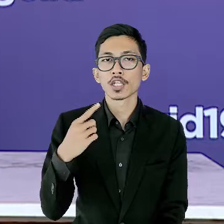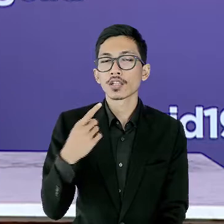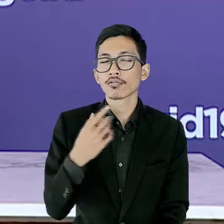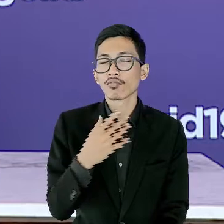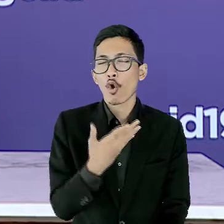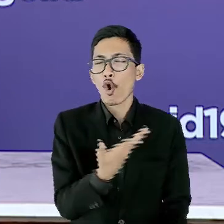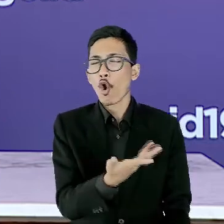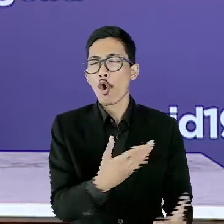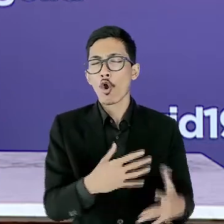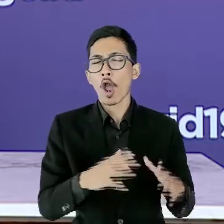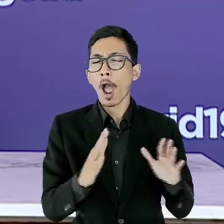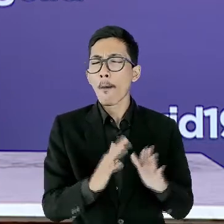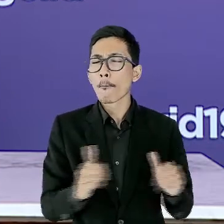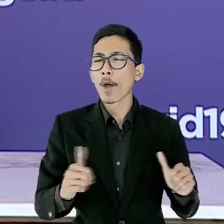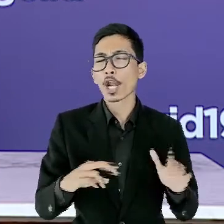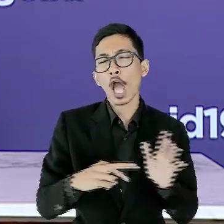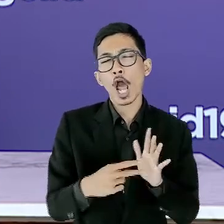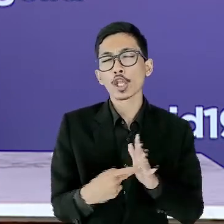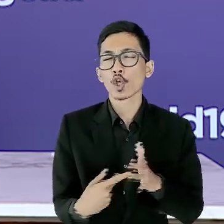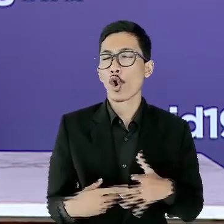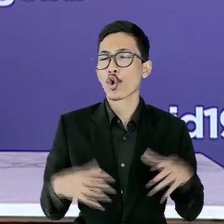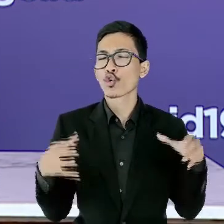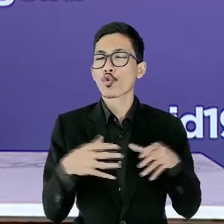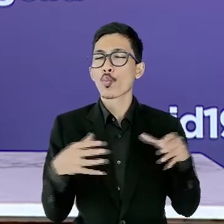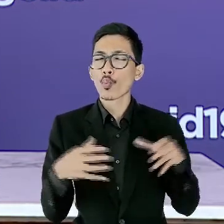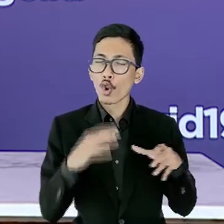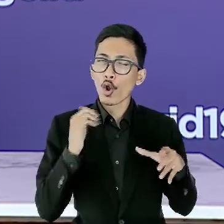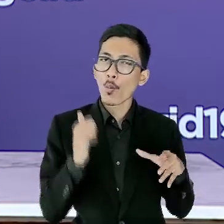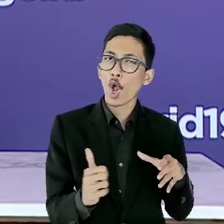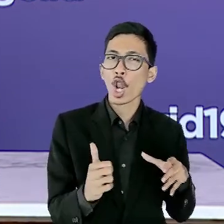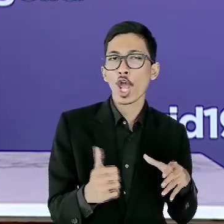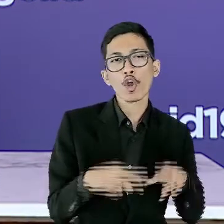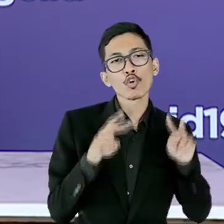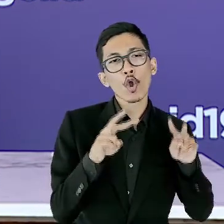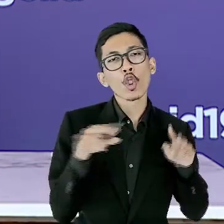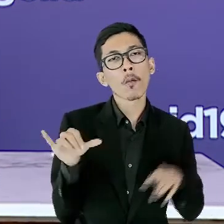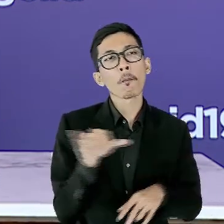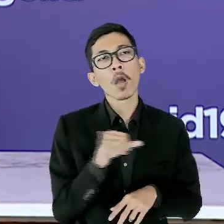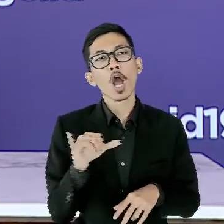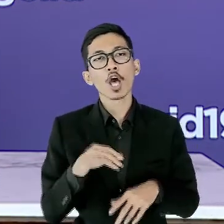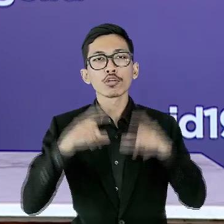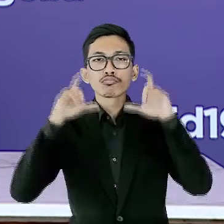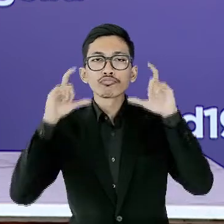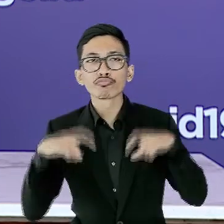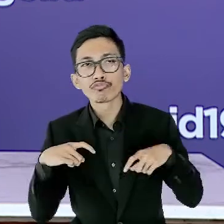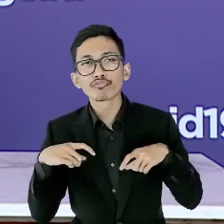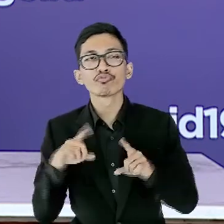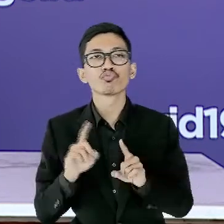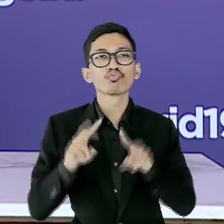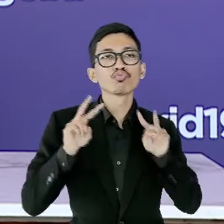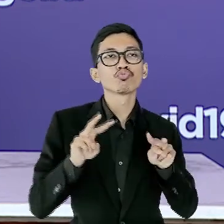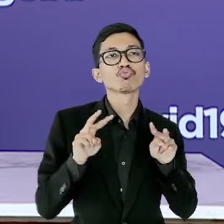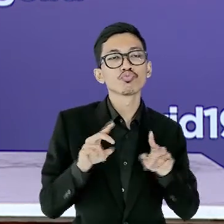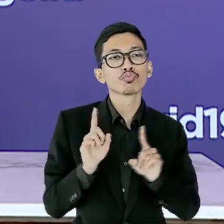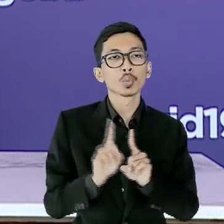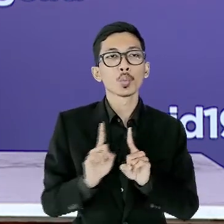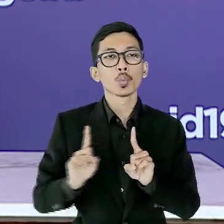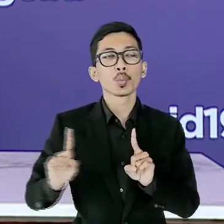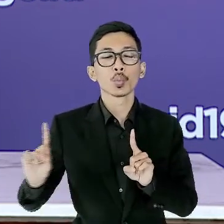berkumpul, berpesta, dan nobar atau nonton bareng pertandingan Olimpiade di restoran, kedai, atau